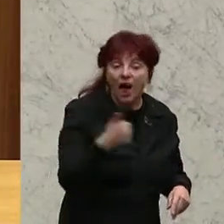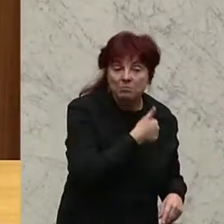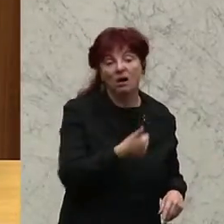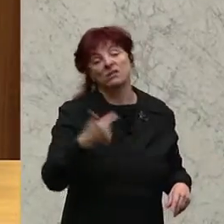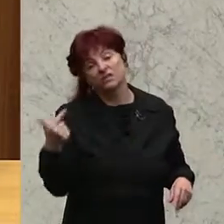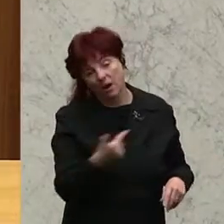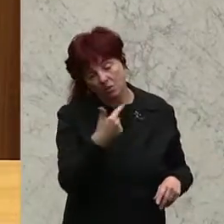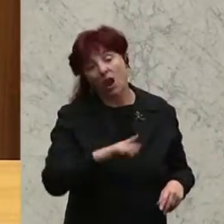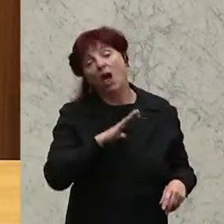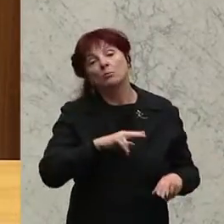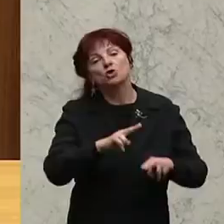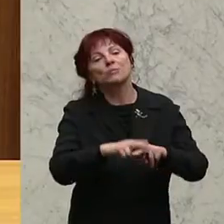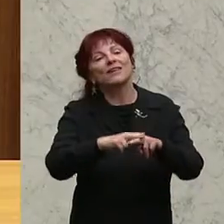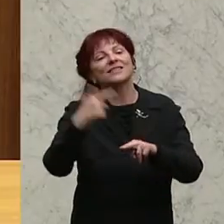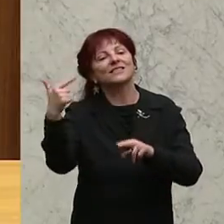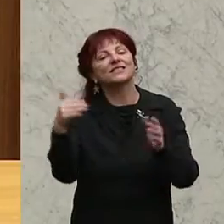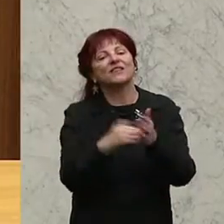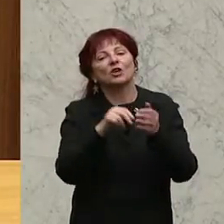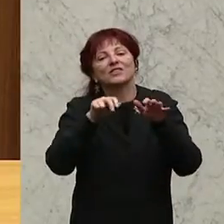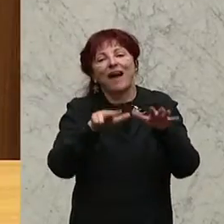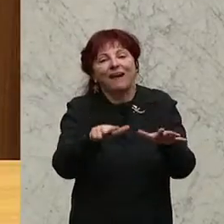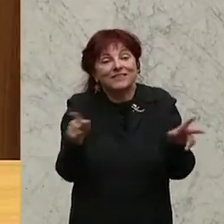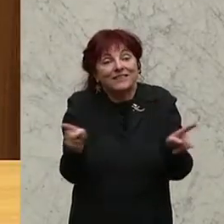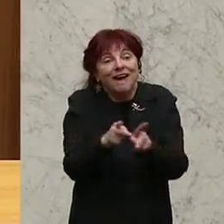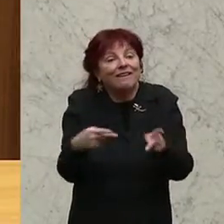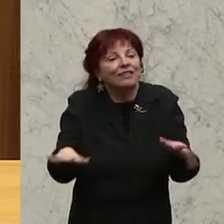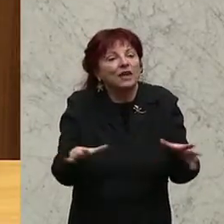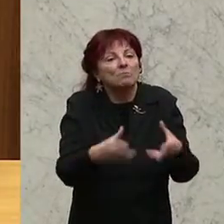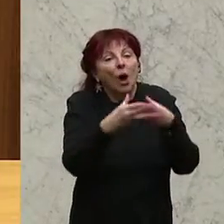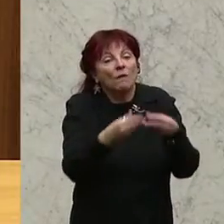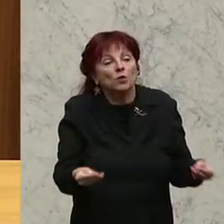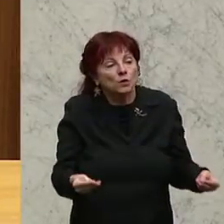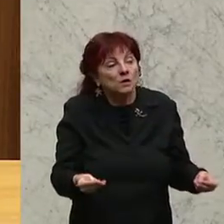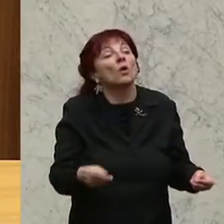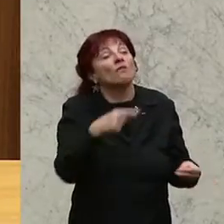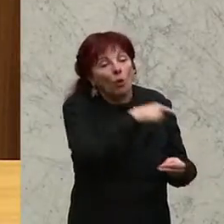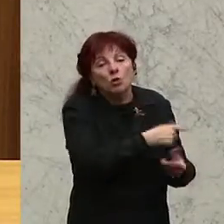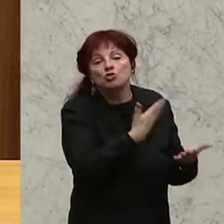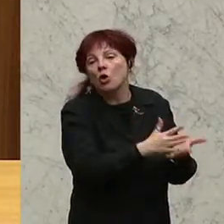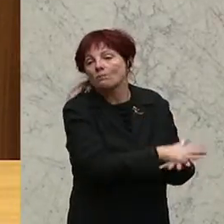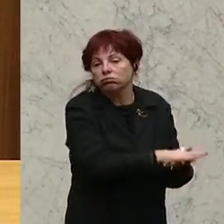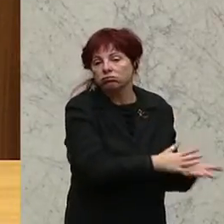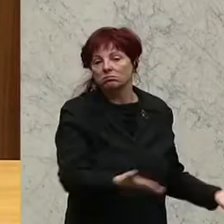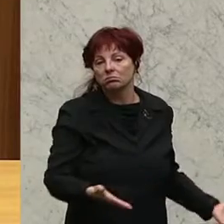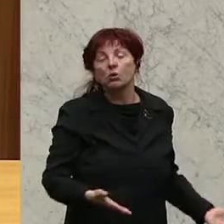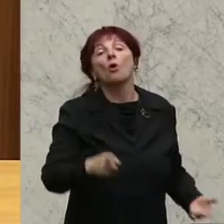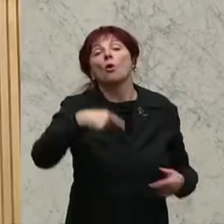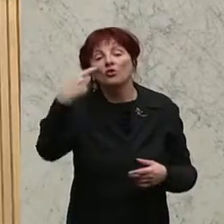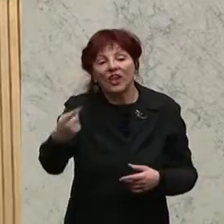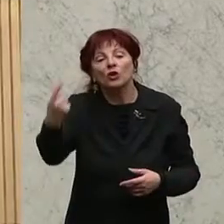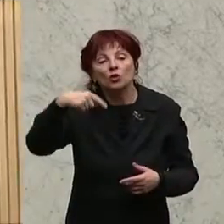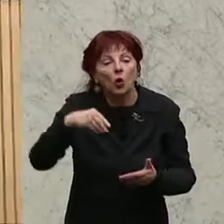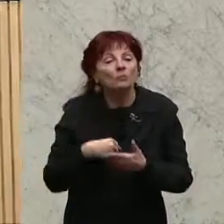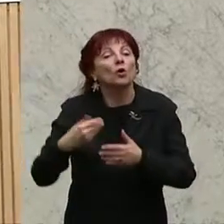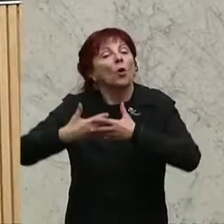2018, werden Sie diese Rücklagen nicht mehr auflösen können, weil es keine Rücklagen mehr gibt. Und spätestens dann wird es auch im Justizbudget ein doch noch